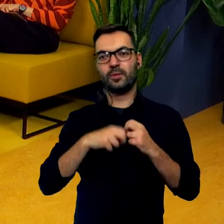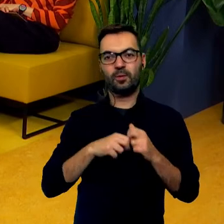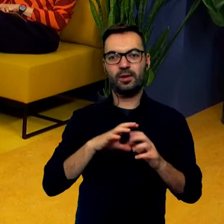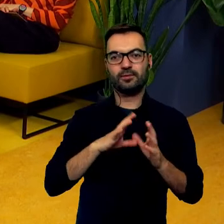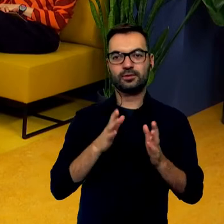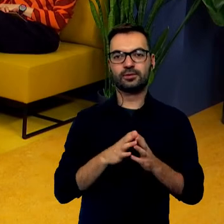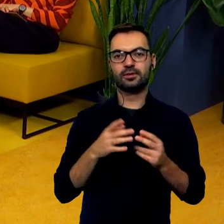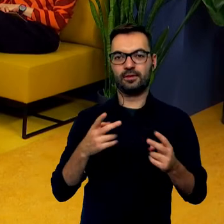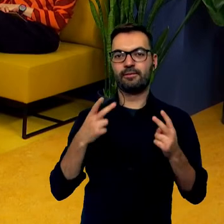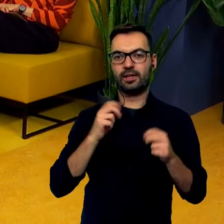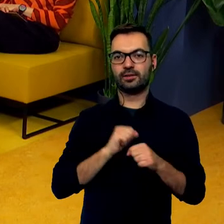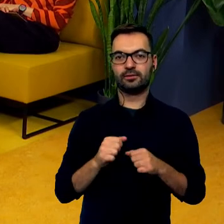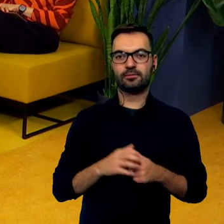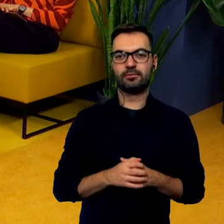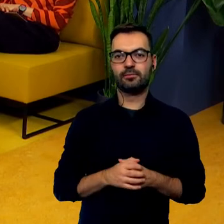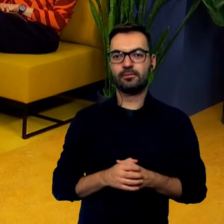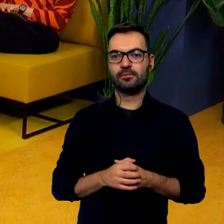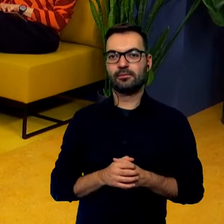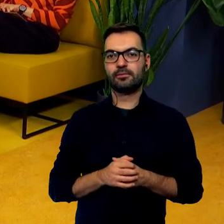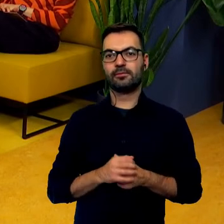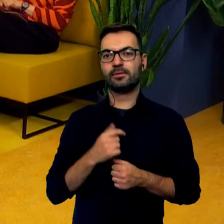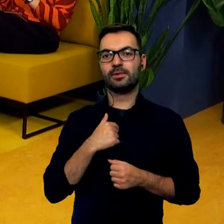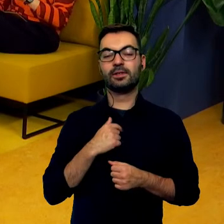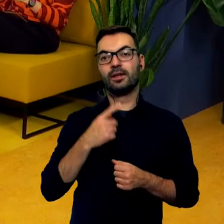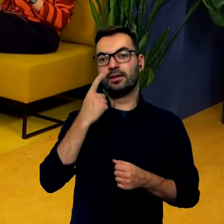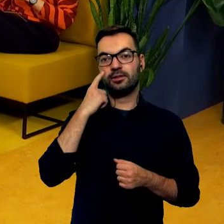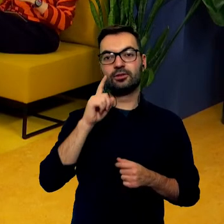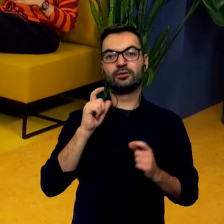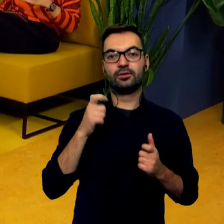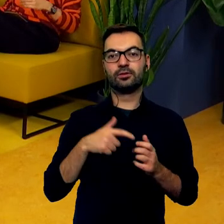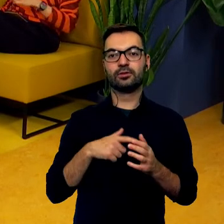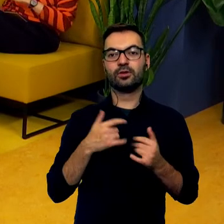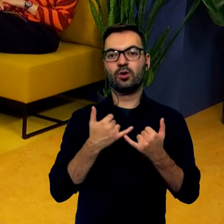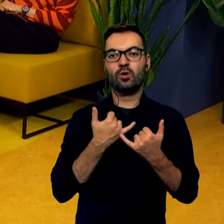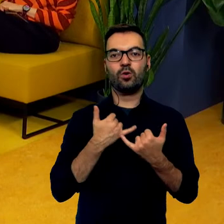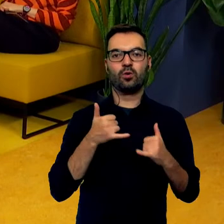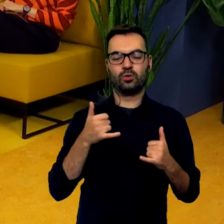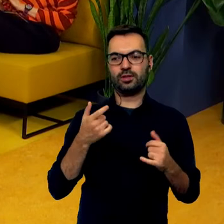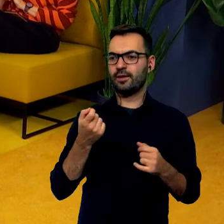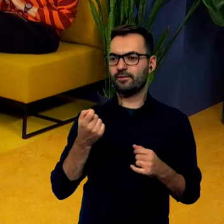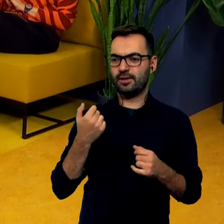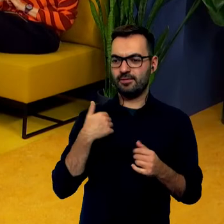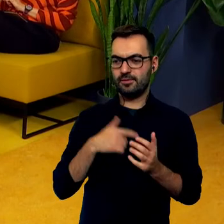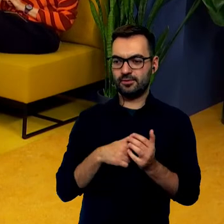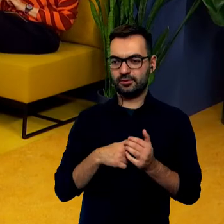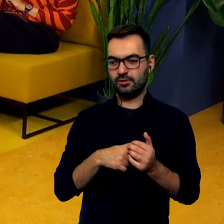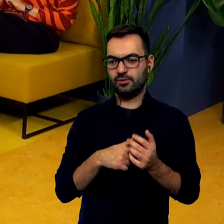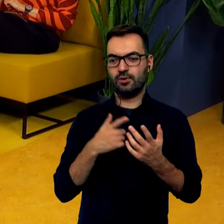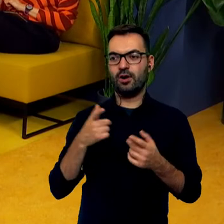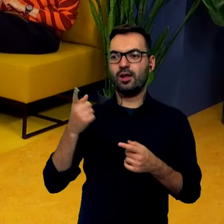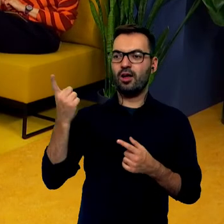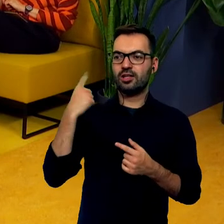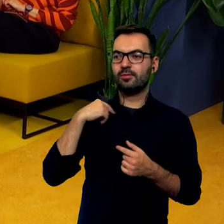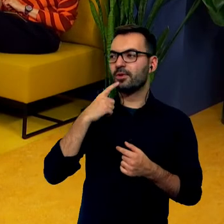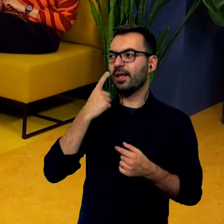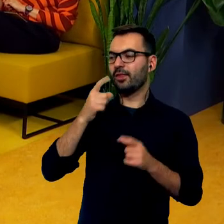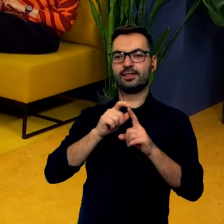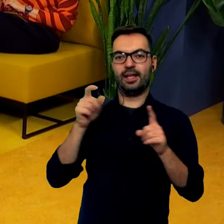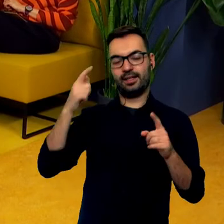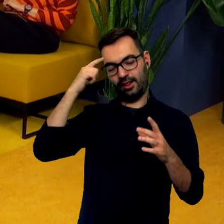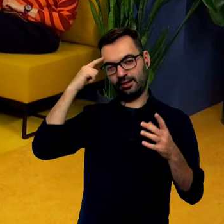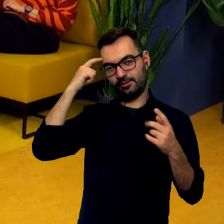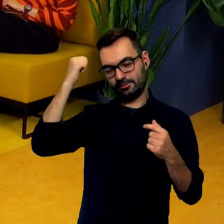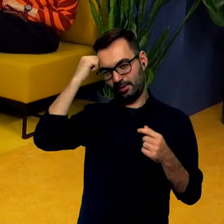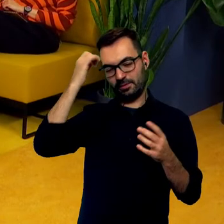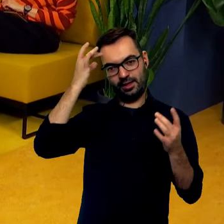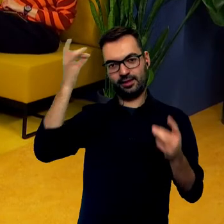wszystkich jest ważne. Ale to, na co zwróciłam uwagę, też to w bardzo różnych momentach się pojawia coś takiego, że o tej osobie usłyszałem jedno zdanie, które